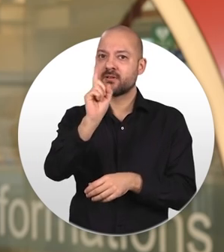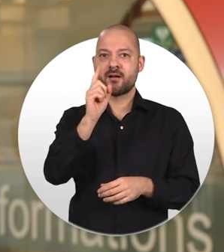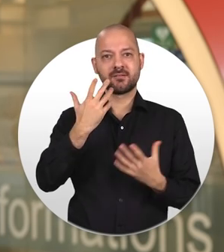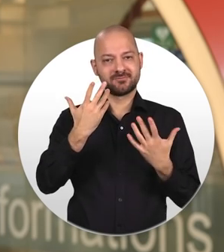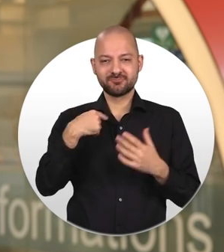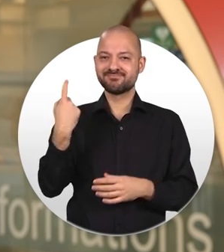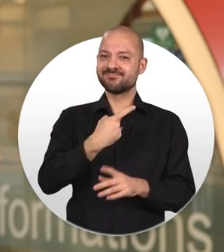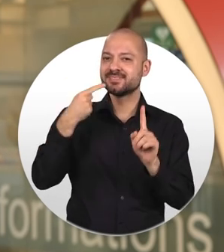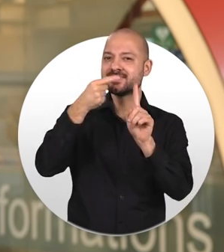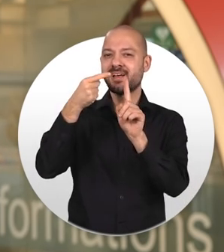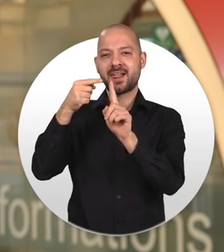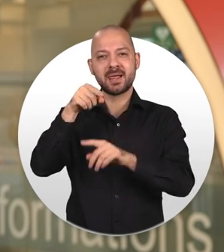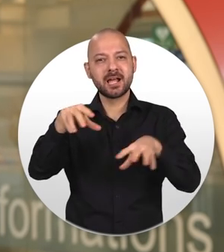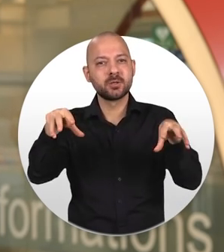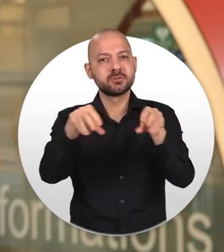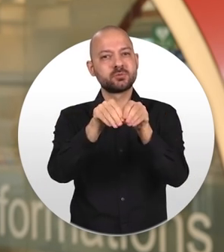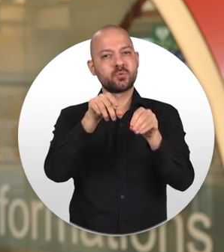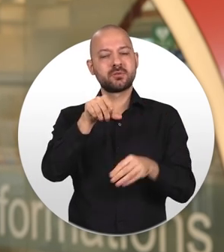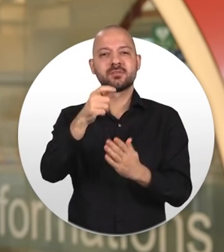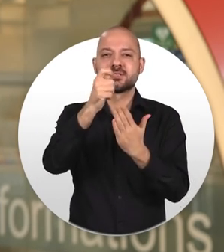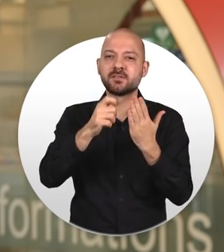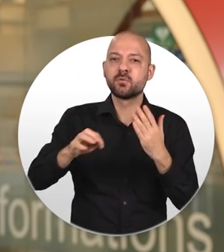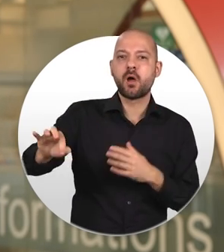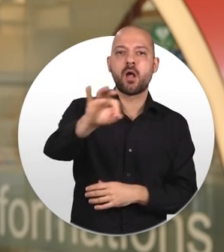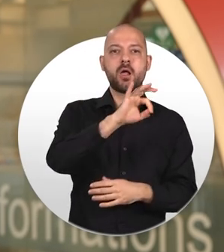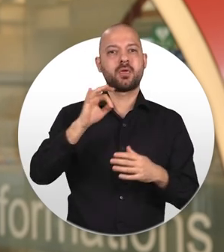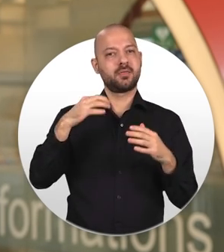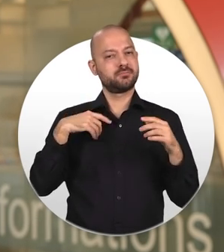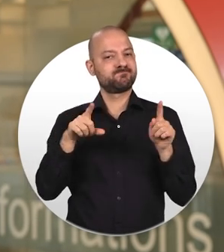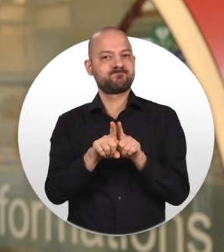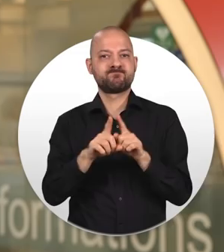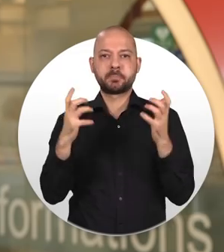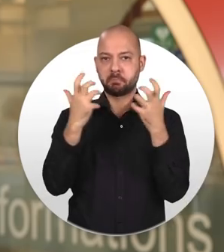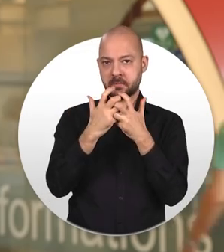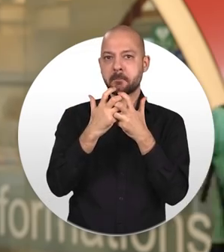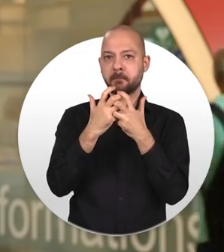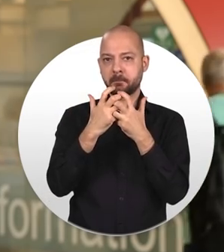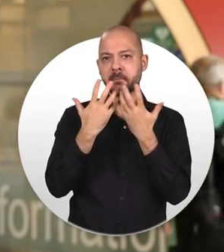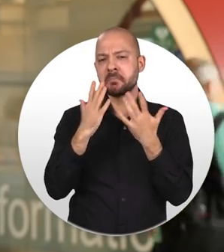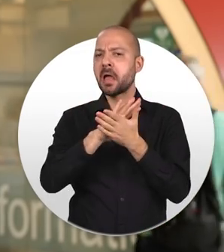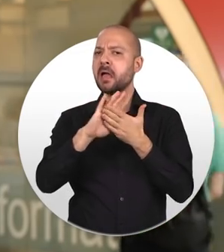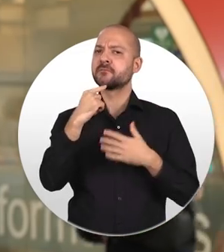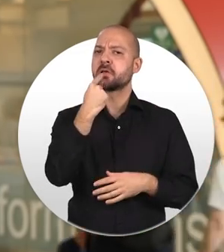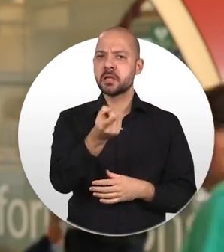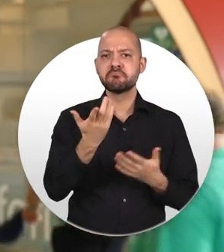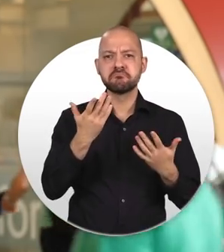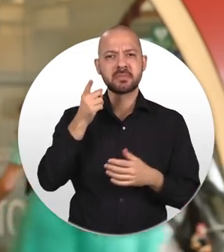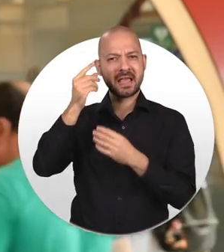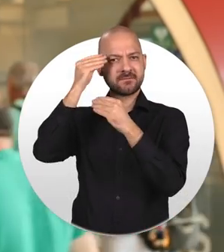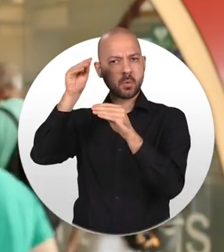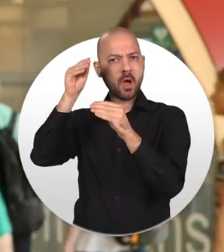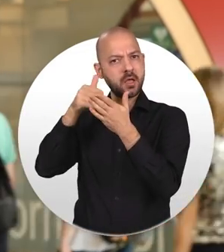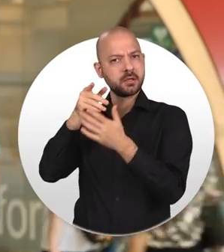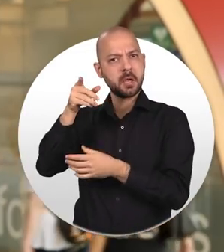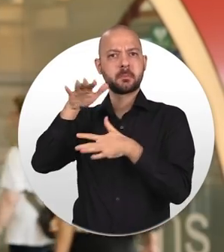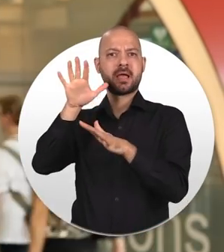als Missionen an der Inklusion und auch am Design for All komplementär zu nehmen sind. Für es einfach zu machen, Info-Handicap gibt